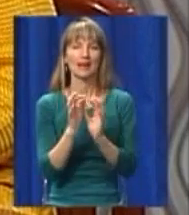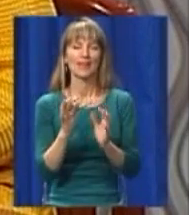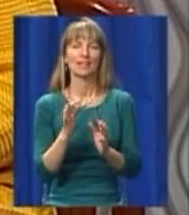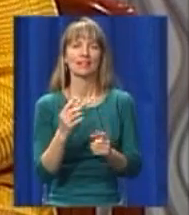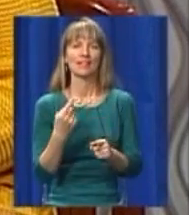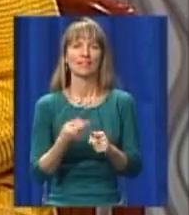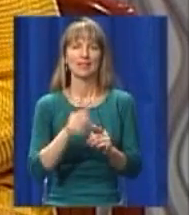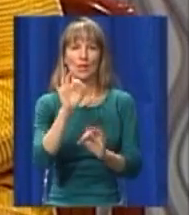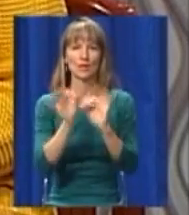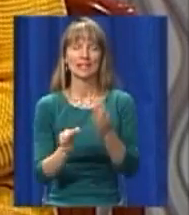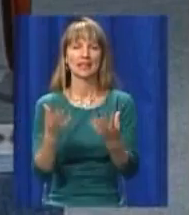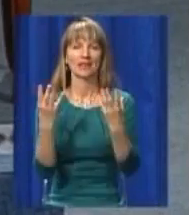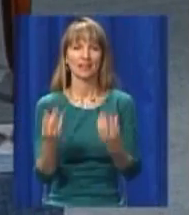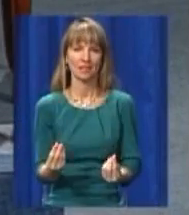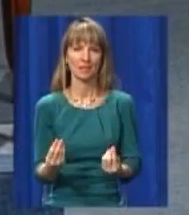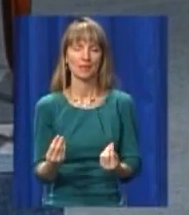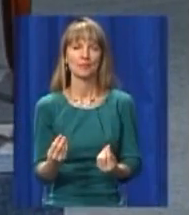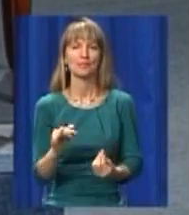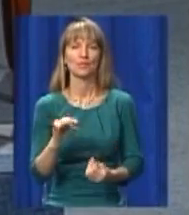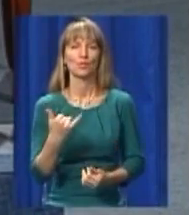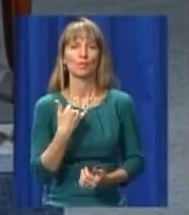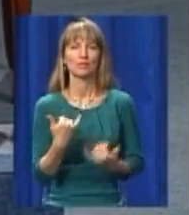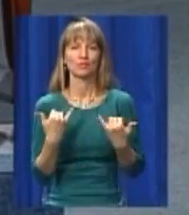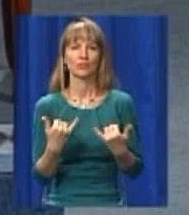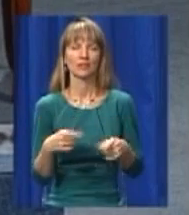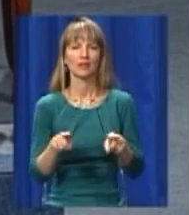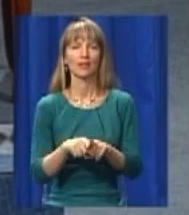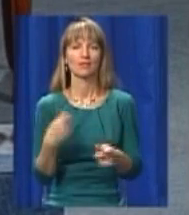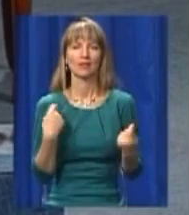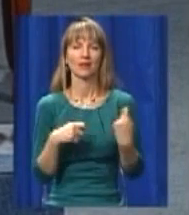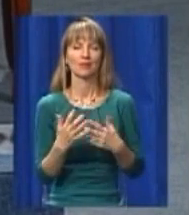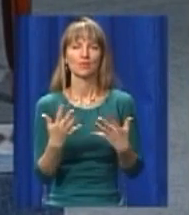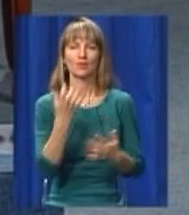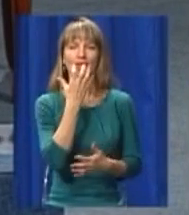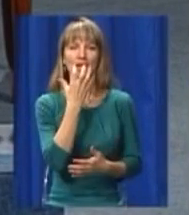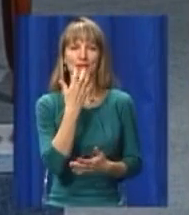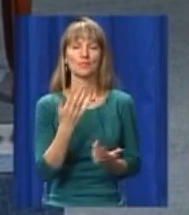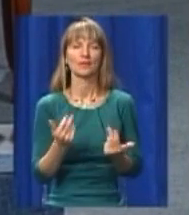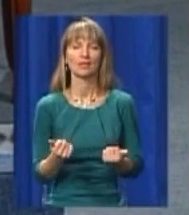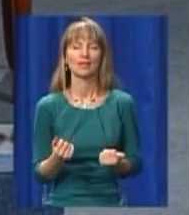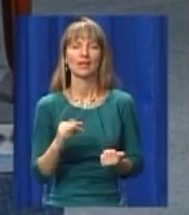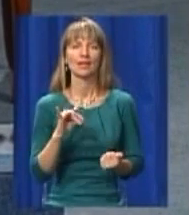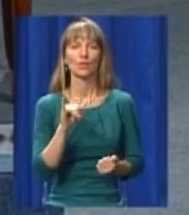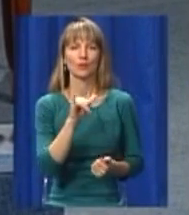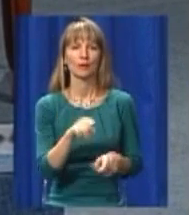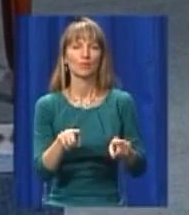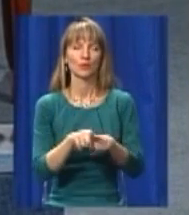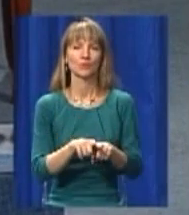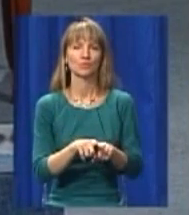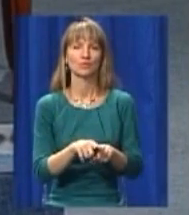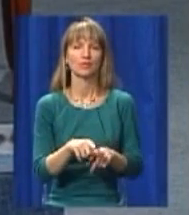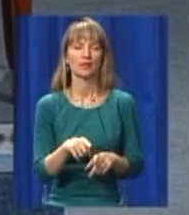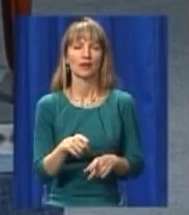цих осінні дні. А навіть у мене зараз такий наряд більш такий теплий, так? І в тебе, до речі, теж